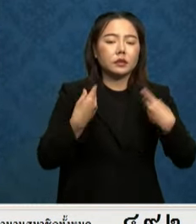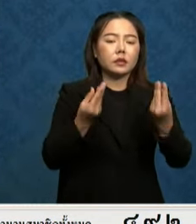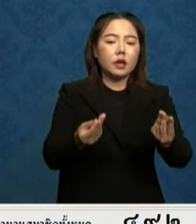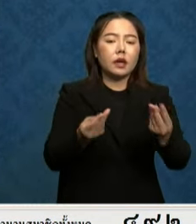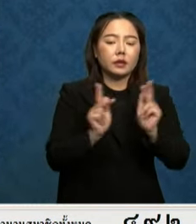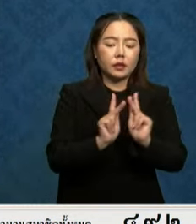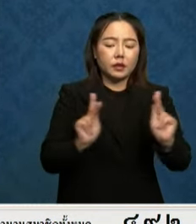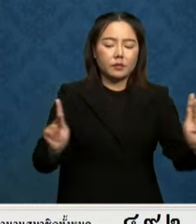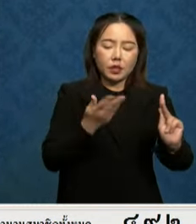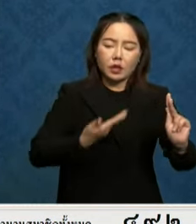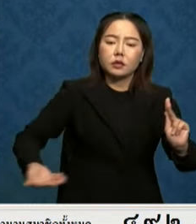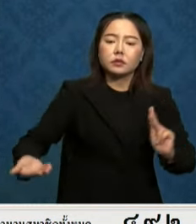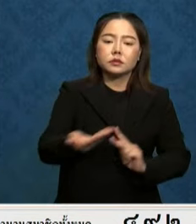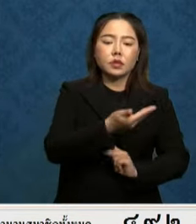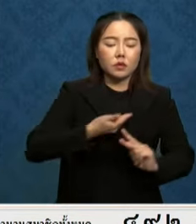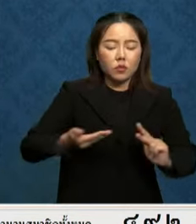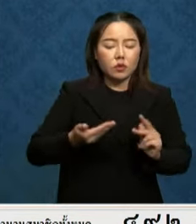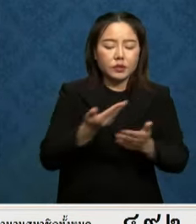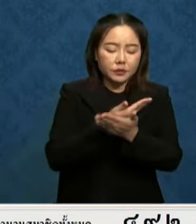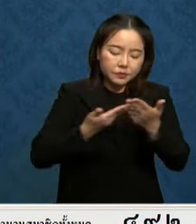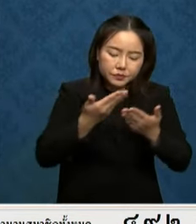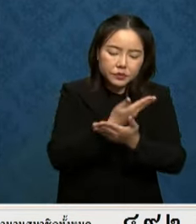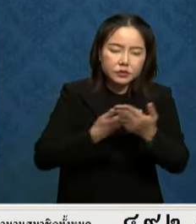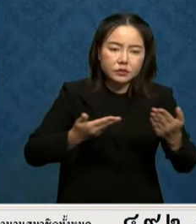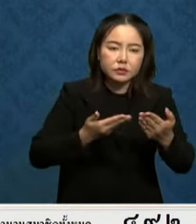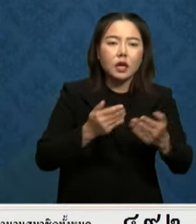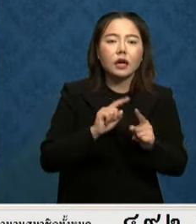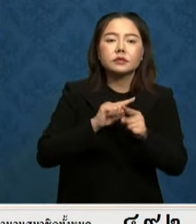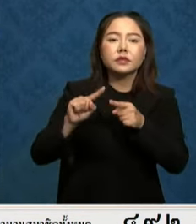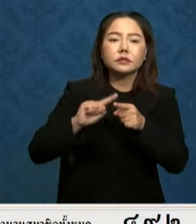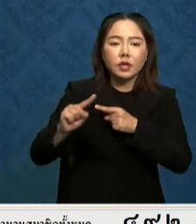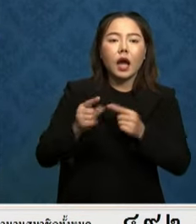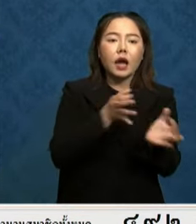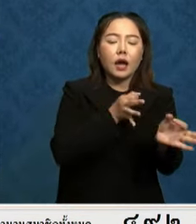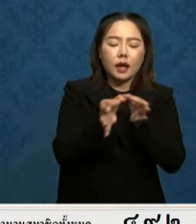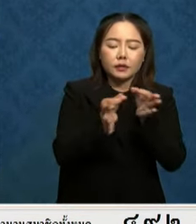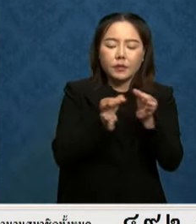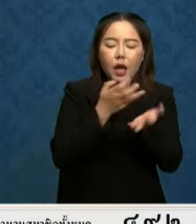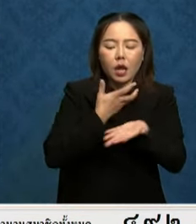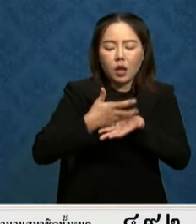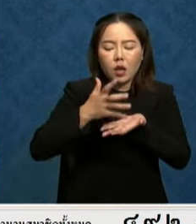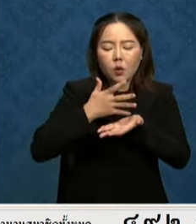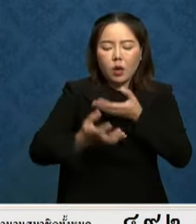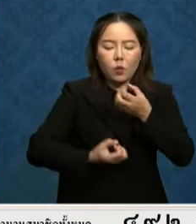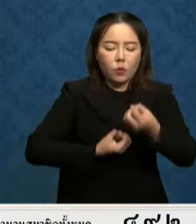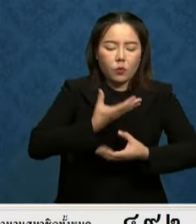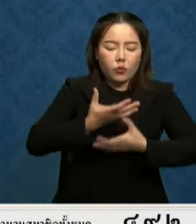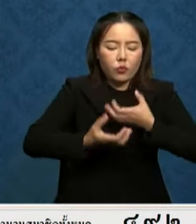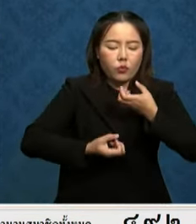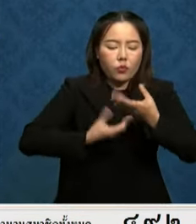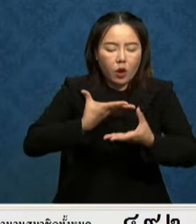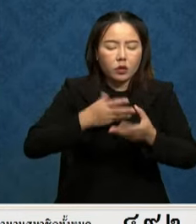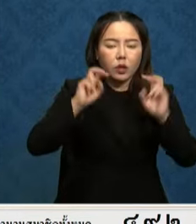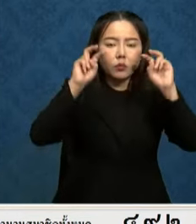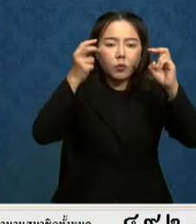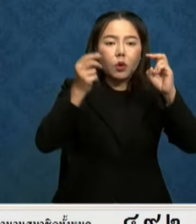การรวมถึที่ปุCC biod ประจำคนıntกรมาติการ แต่ละท่านชείแจ ความเห็นนะครับ เกี่ยวก็เป็ดักลาวซ